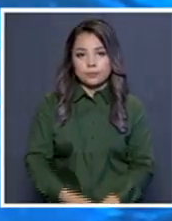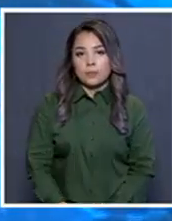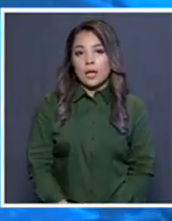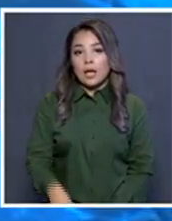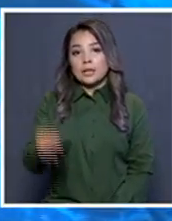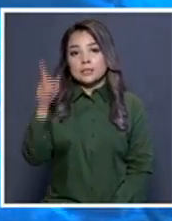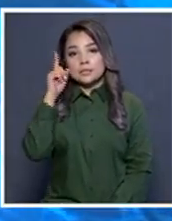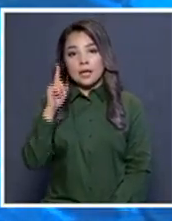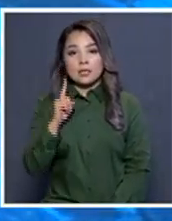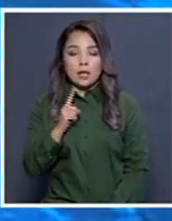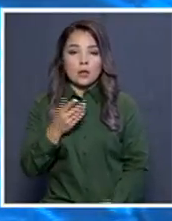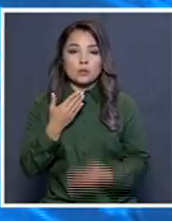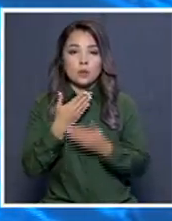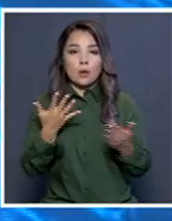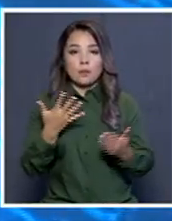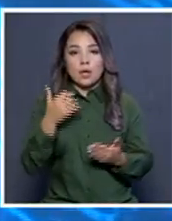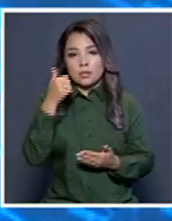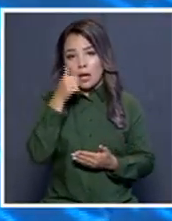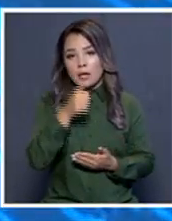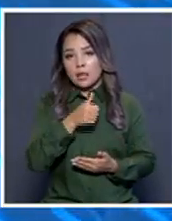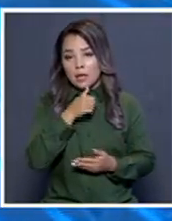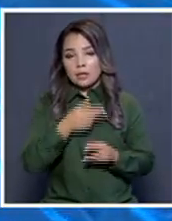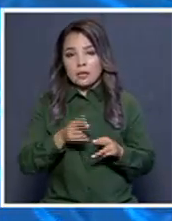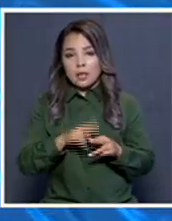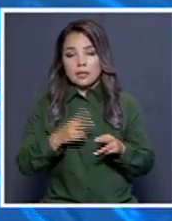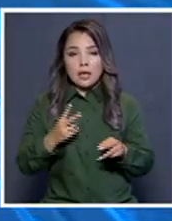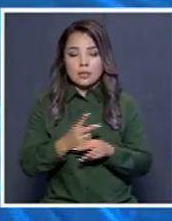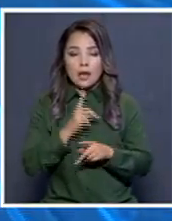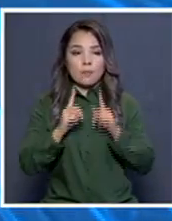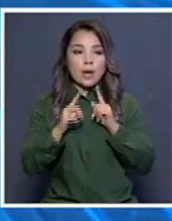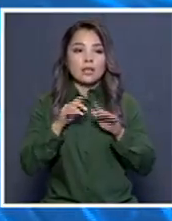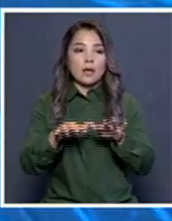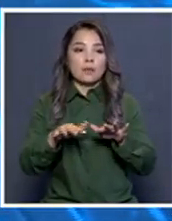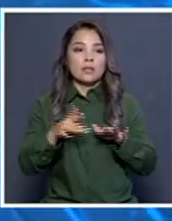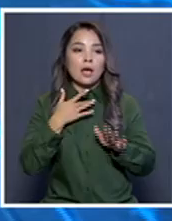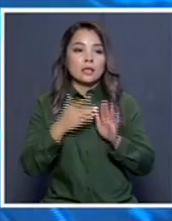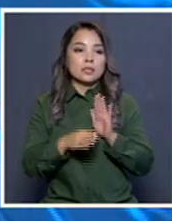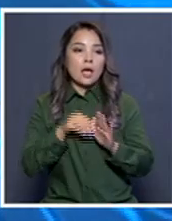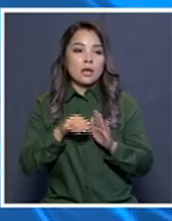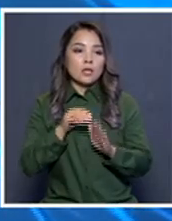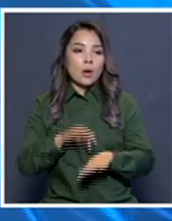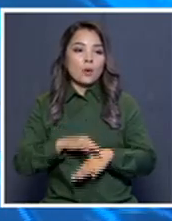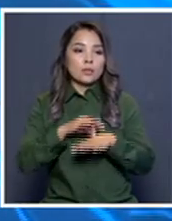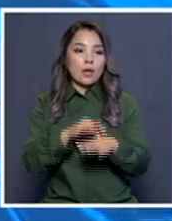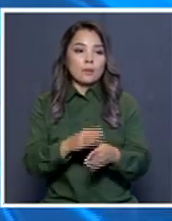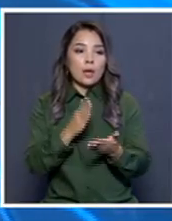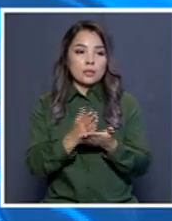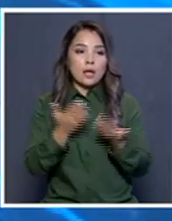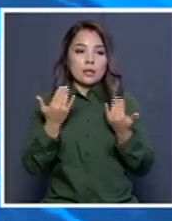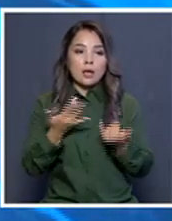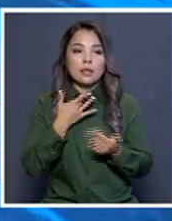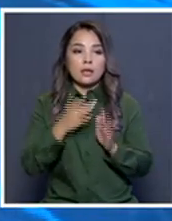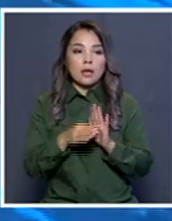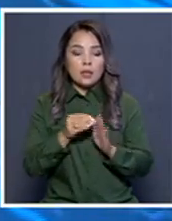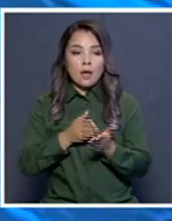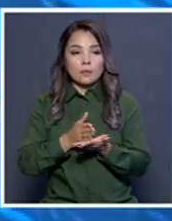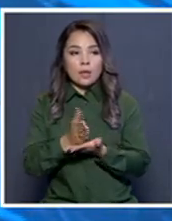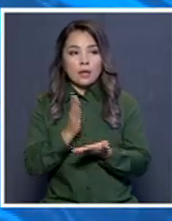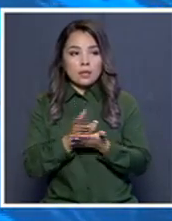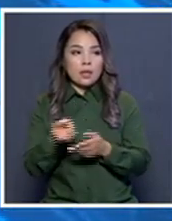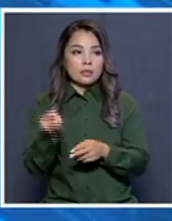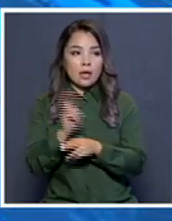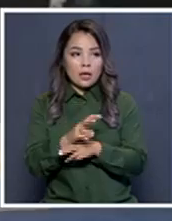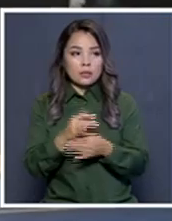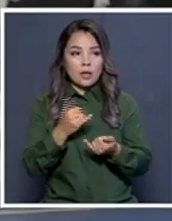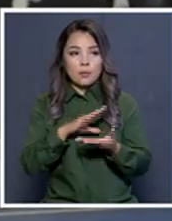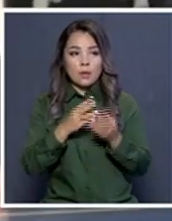Израильде соңғы 5 айда осымен екінші рет парламенттік сайлау өтіп жатыр. Бұған дейін жергілікті тұрғындар сәуірде дауыс беруге барды. Алайда